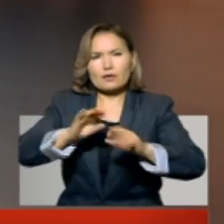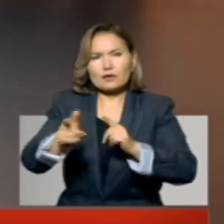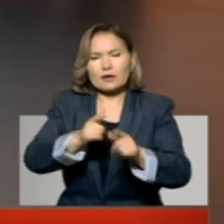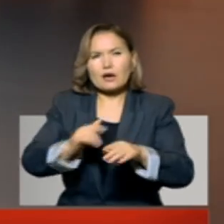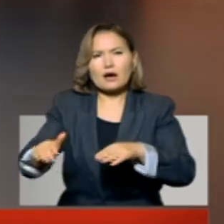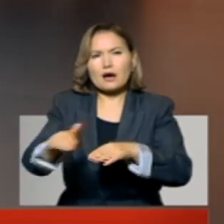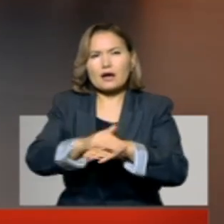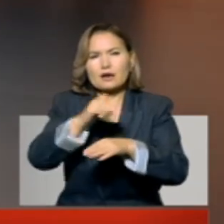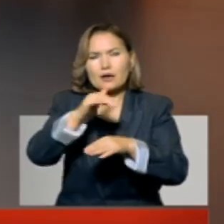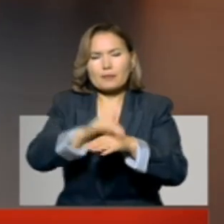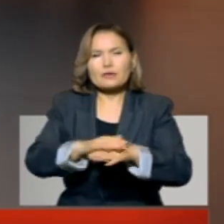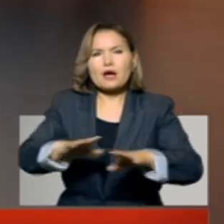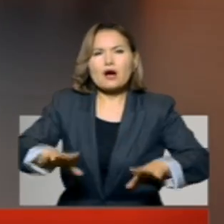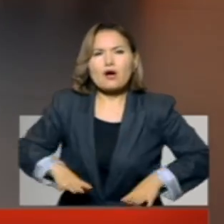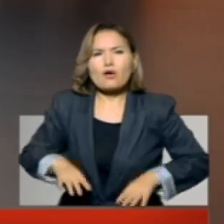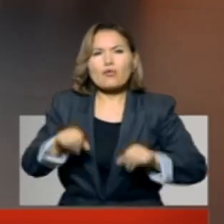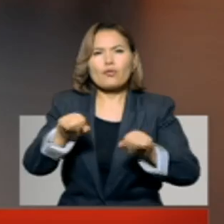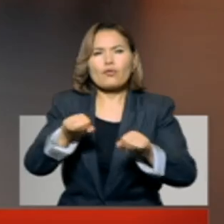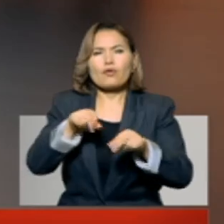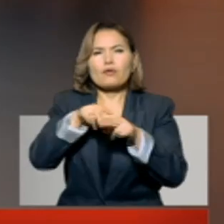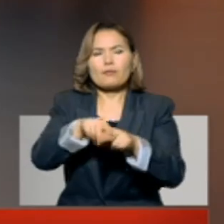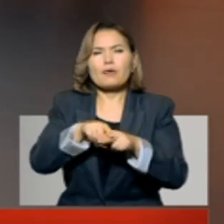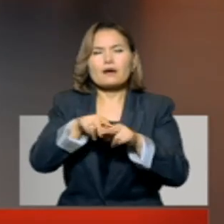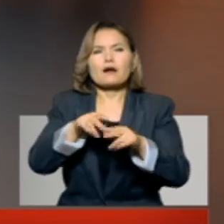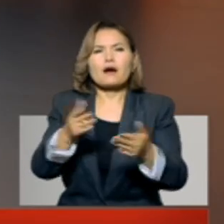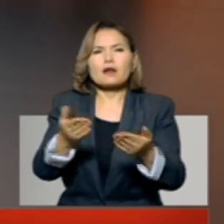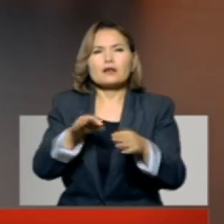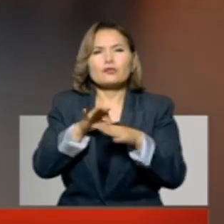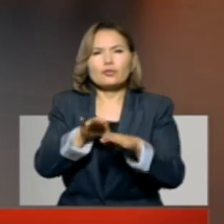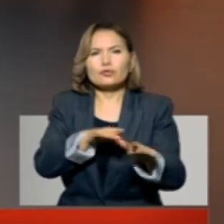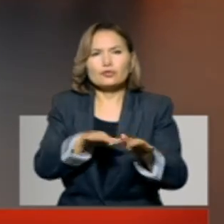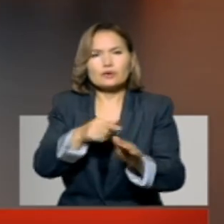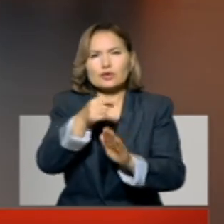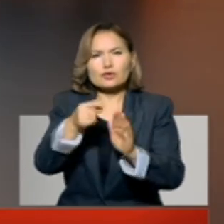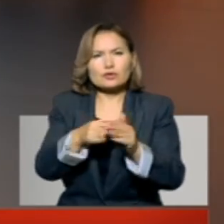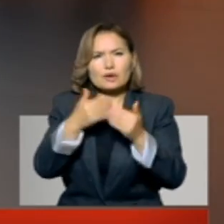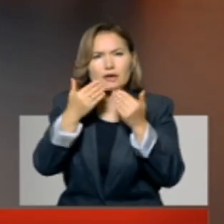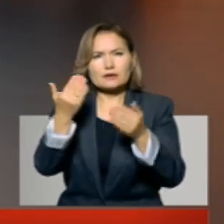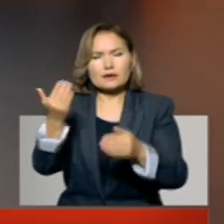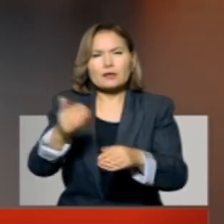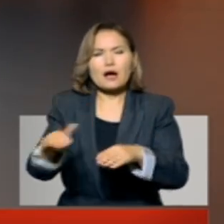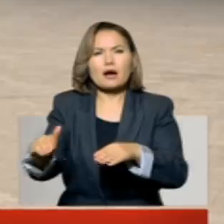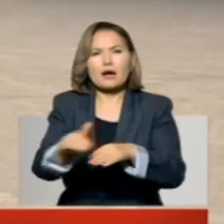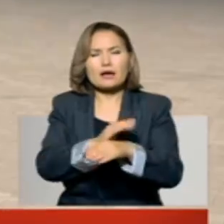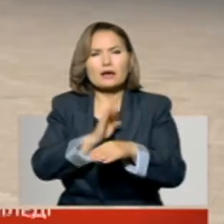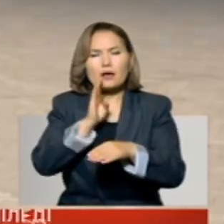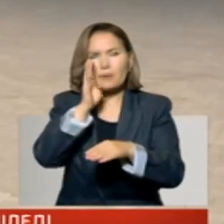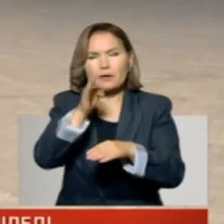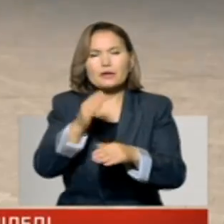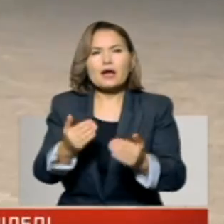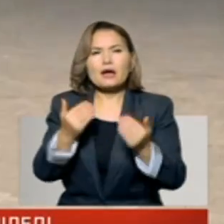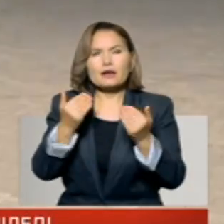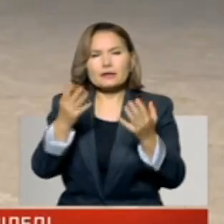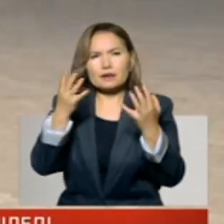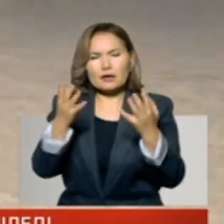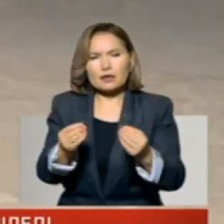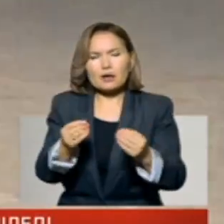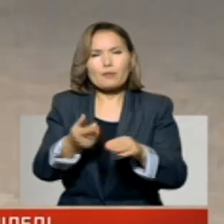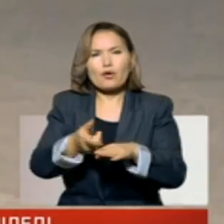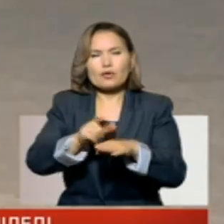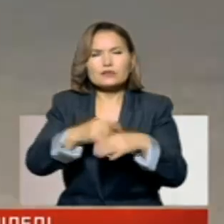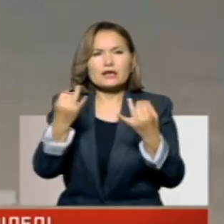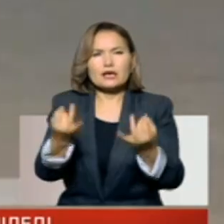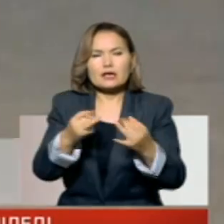күн, көкпар қалай өтіп жатыр? Қайылтан, Қарагөз, Зенді, Көкпарды қызып